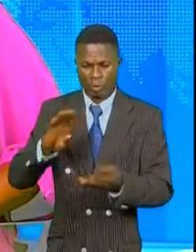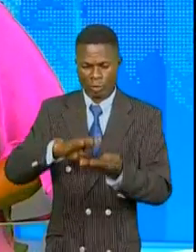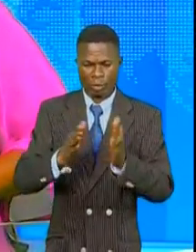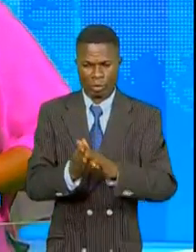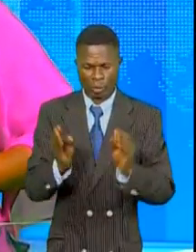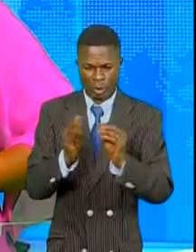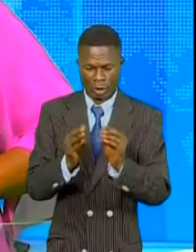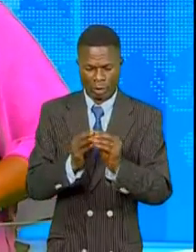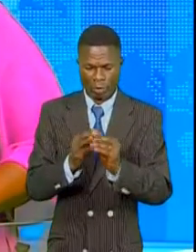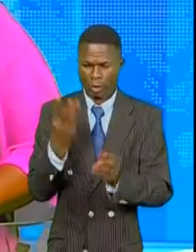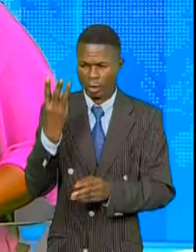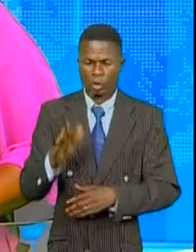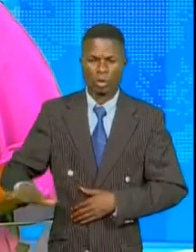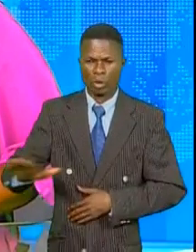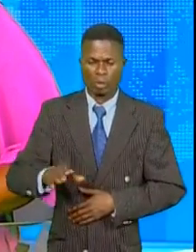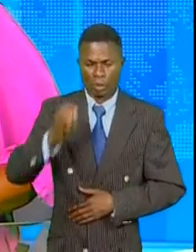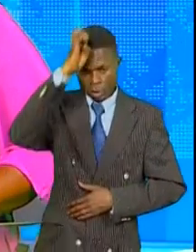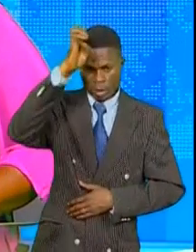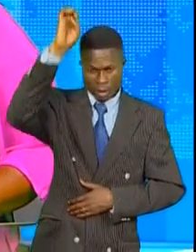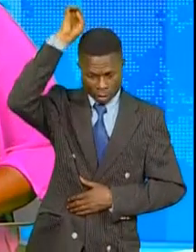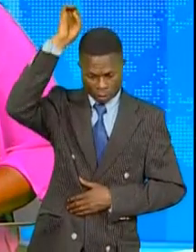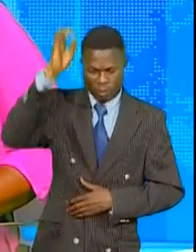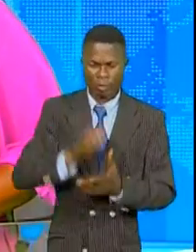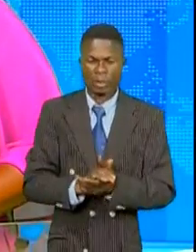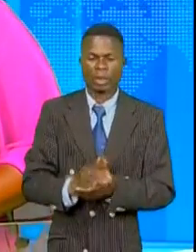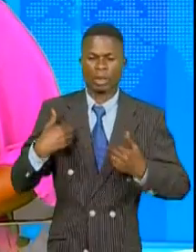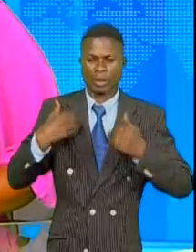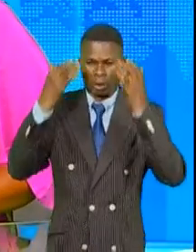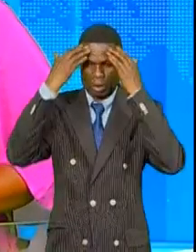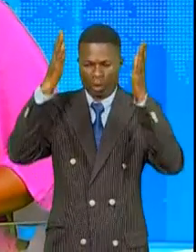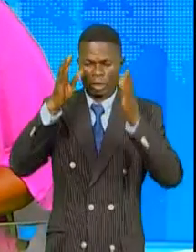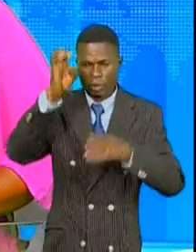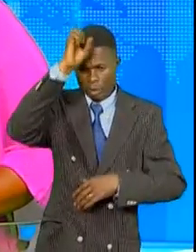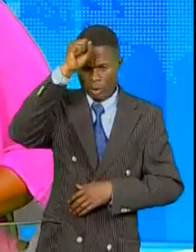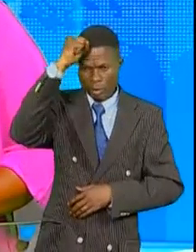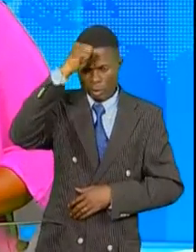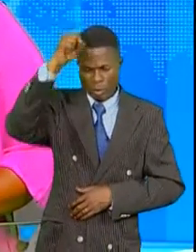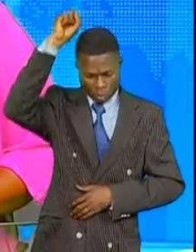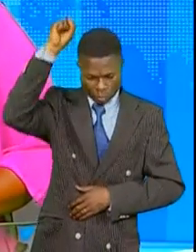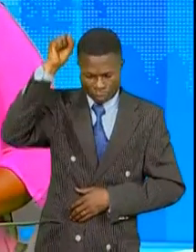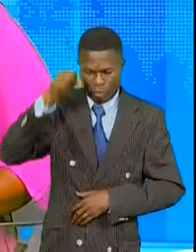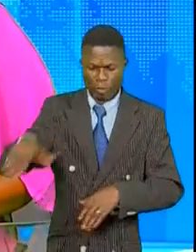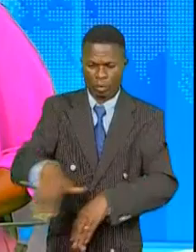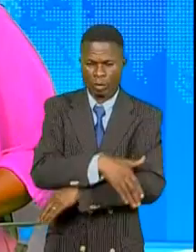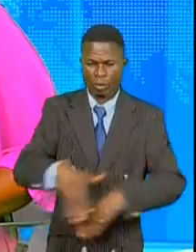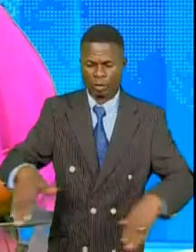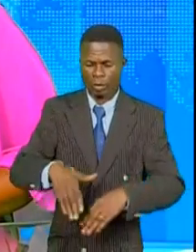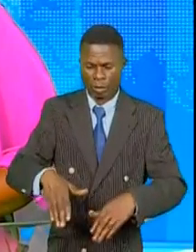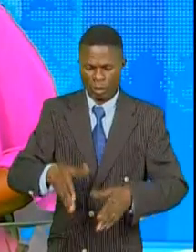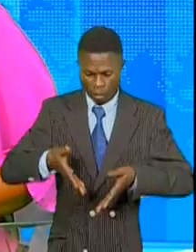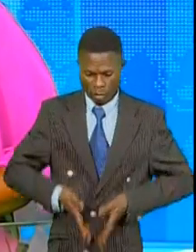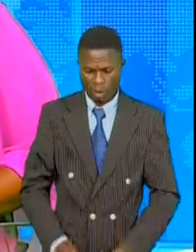tripartites en ethiopie egypte soudan autour du barrage de la renaissance et au pnc sont